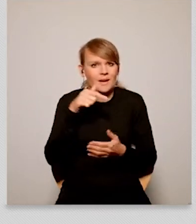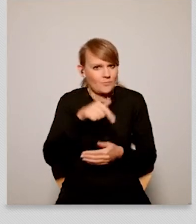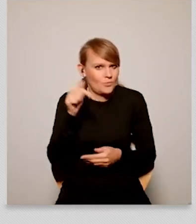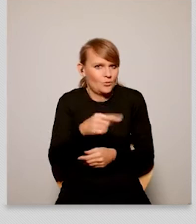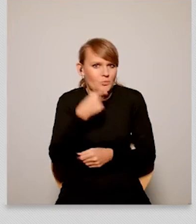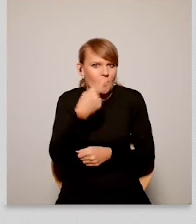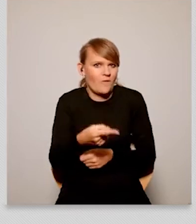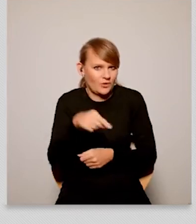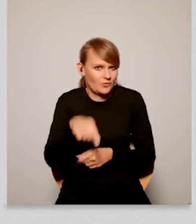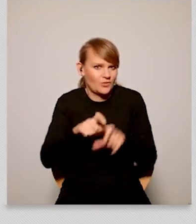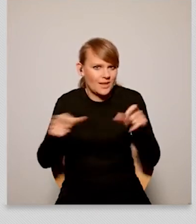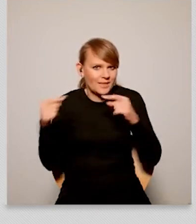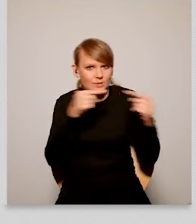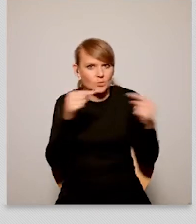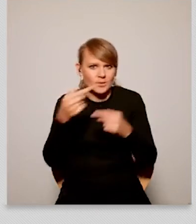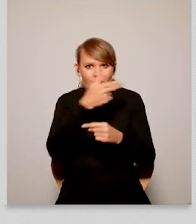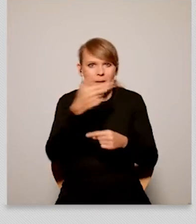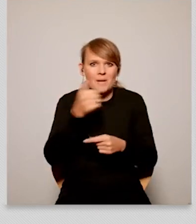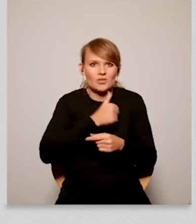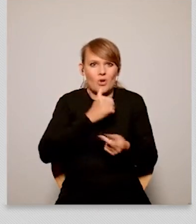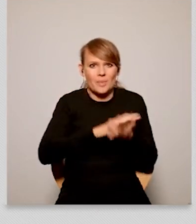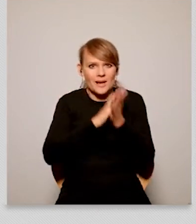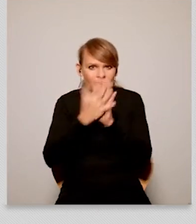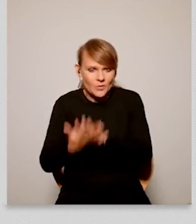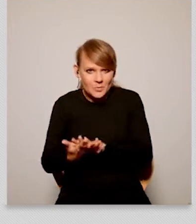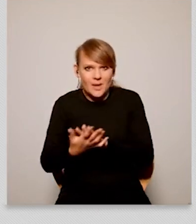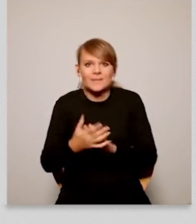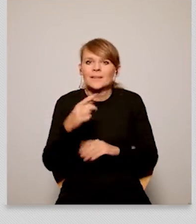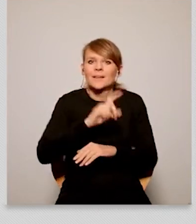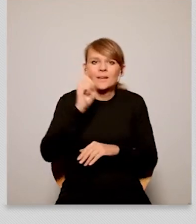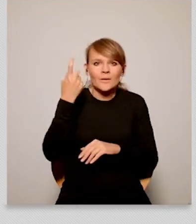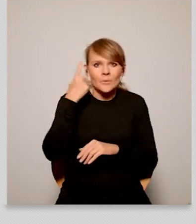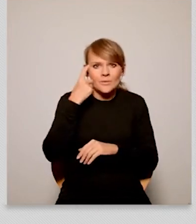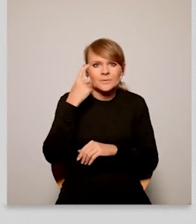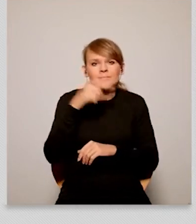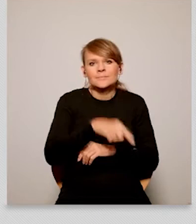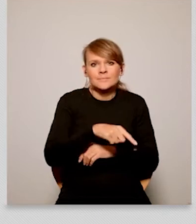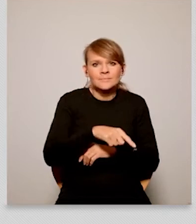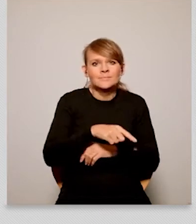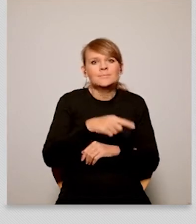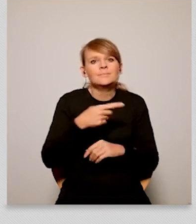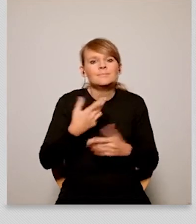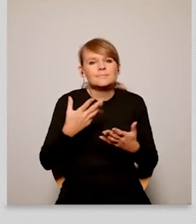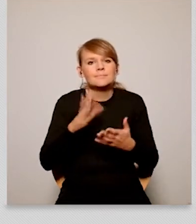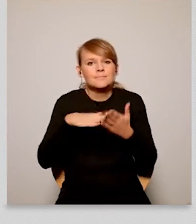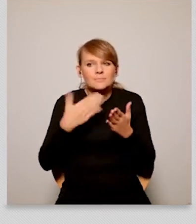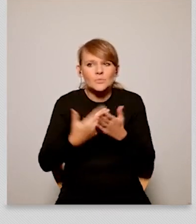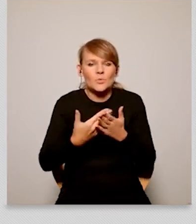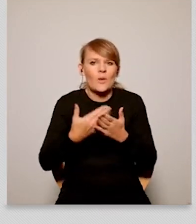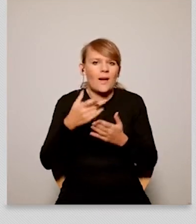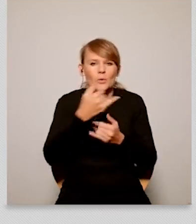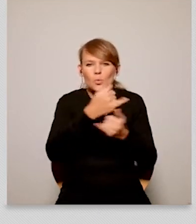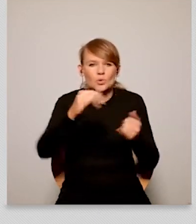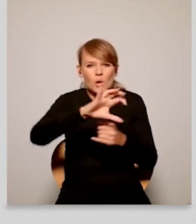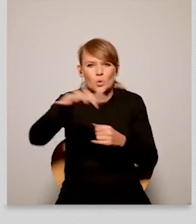zielonej transformacji, dotyczą przede wszystkim rozmontowywania pewnych obaw, które są w różnych